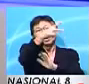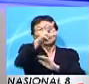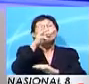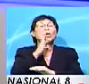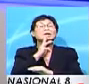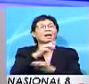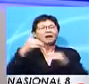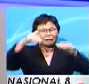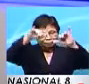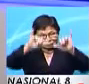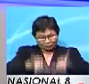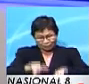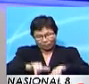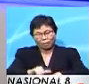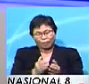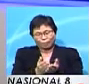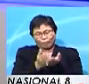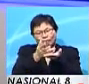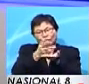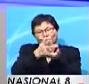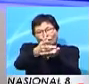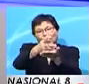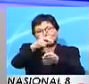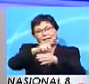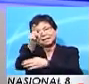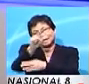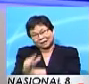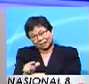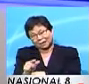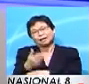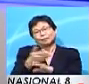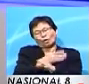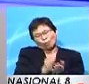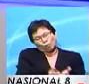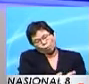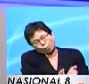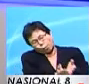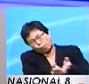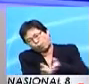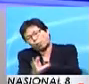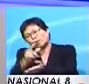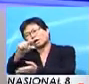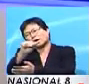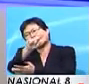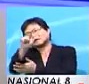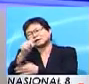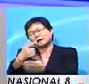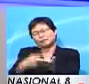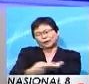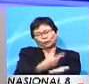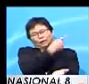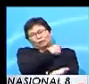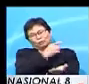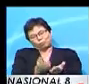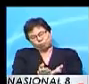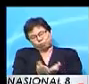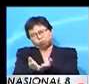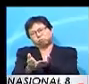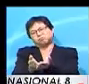WBG berada di pelabuhan ketiga di Messina, Itali sebelum berlayar ke Gaza, Palestin minggu lalu.